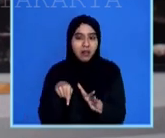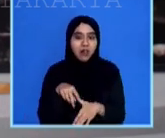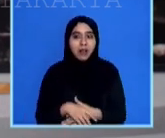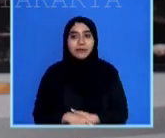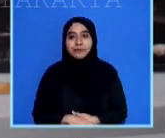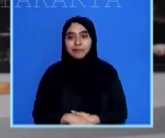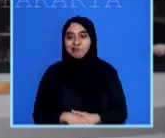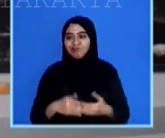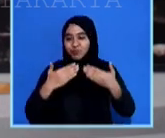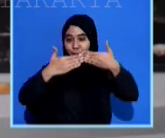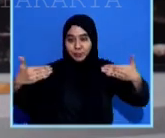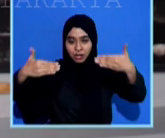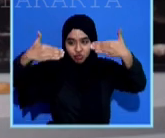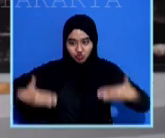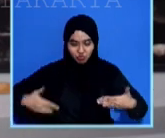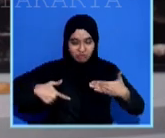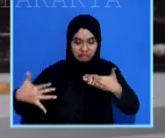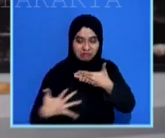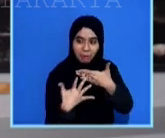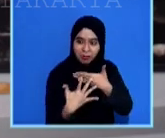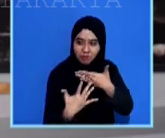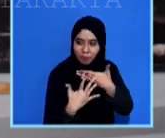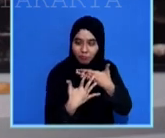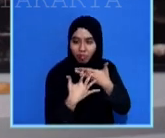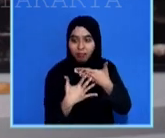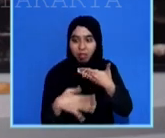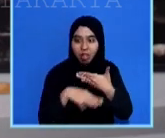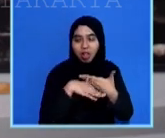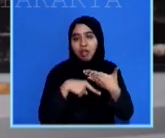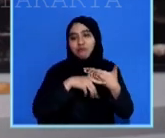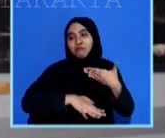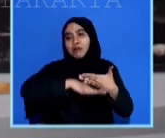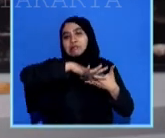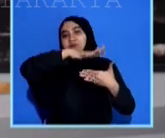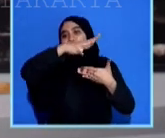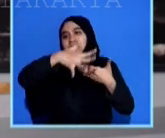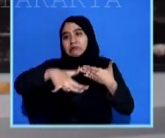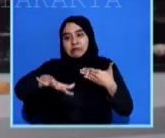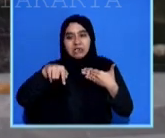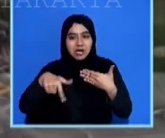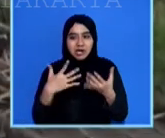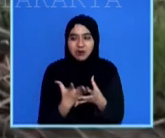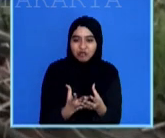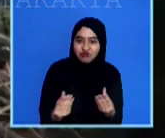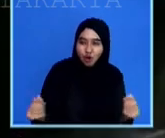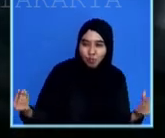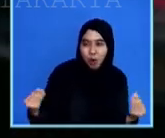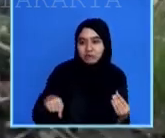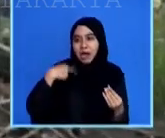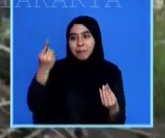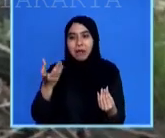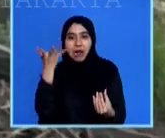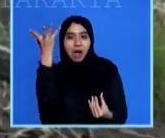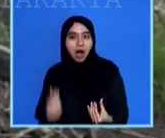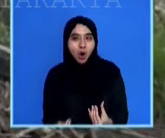sungai banjir, sehingga membuat air sungai meluap, merendam persawahan dan sempat masuk ke perkampungan.